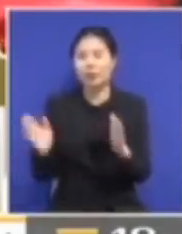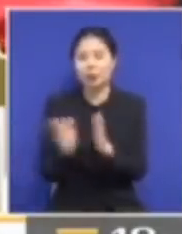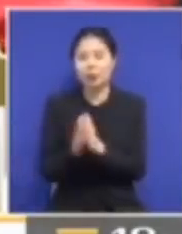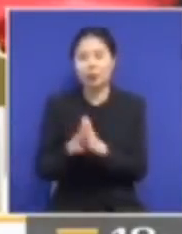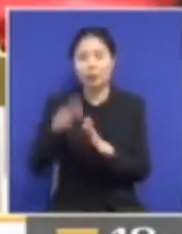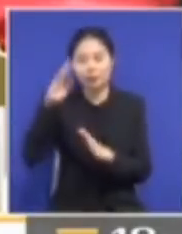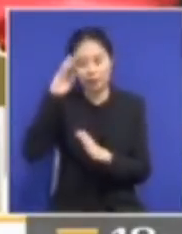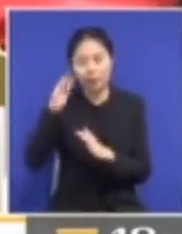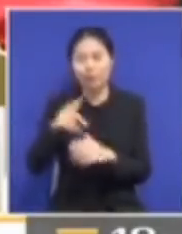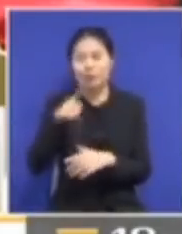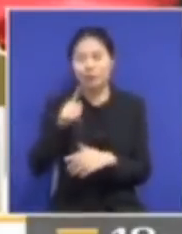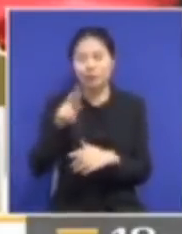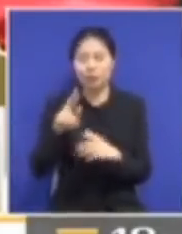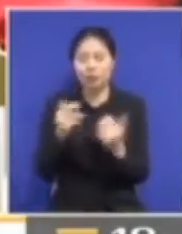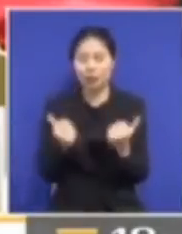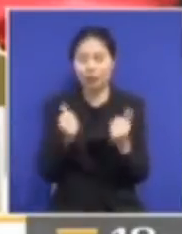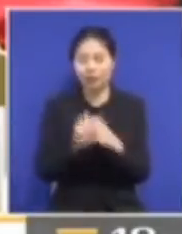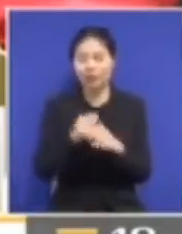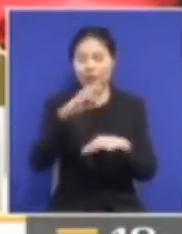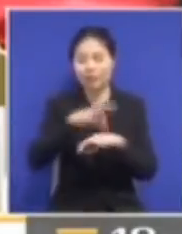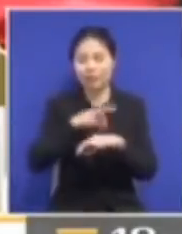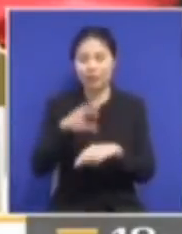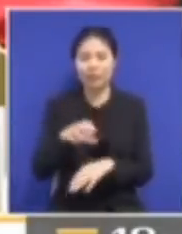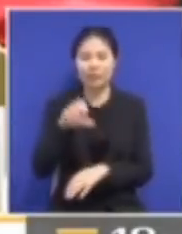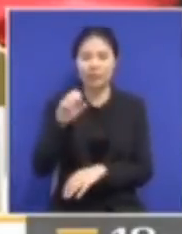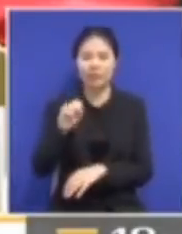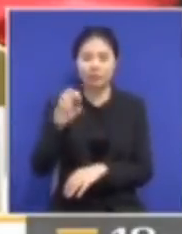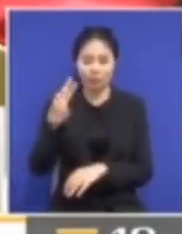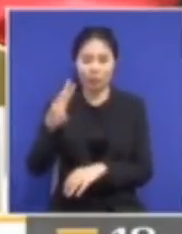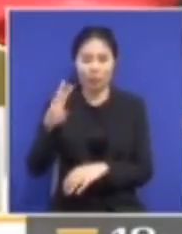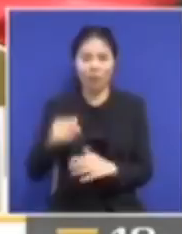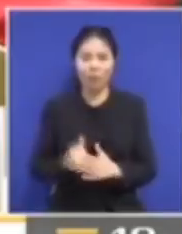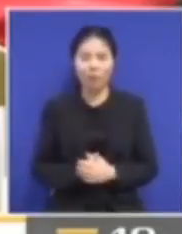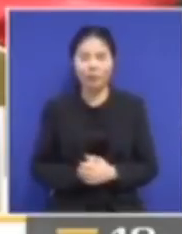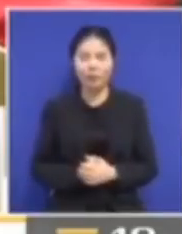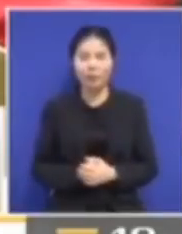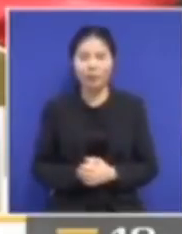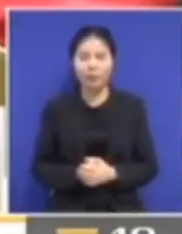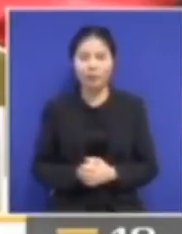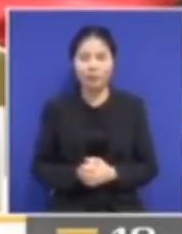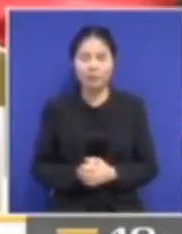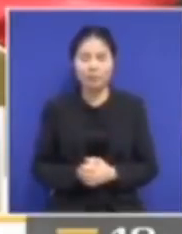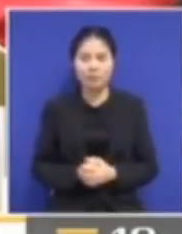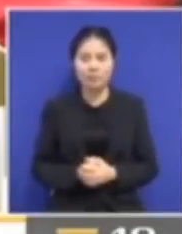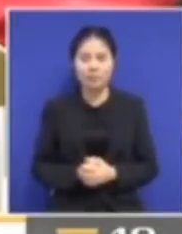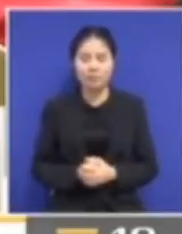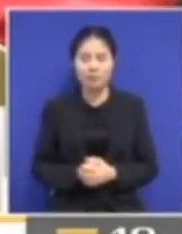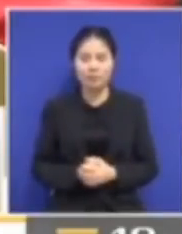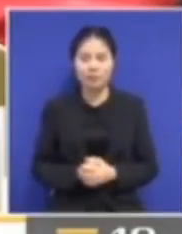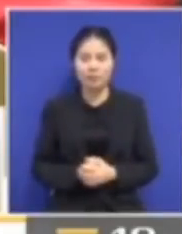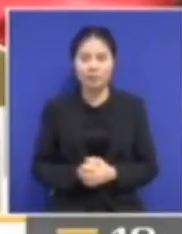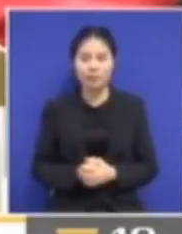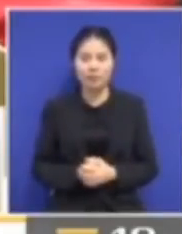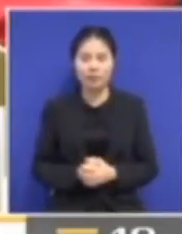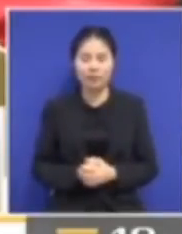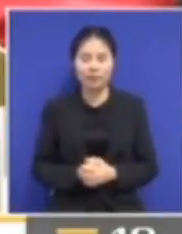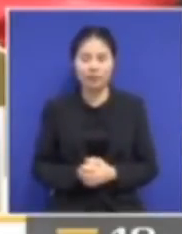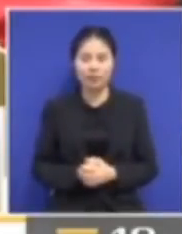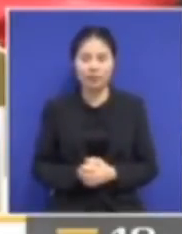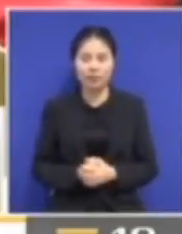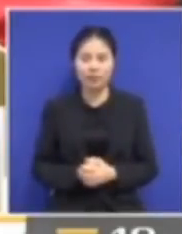ถึง อีกนิดนึงใกล้นะครับ ผู้ดำรงตำแหน่ง นะผมไม่ได้ระบุชื่อท่านแต่ตอนก่อนได้ระบุชื่ออันนั้นให้ฟ้องผม